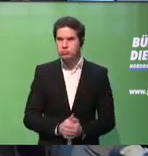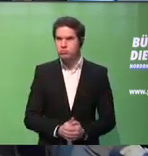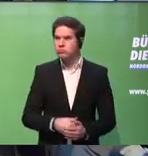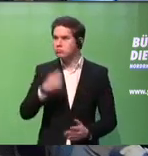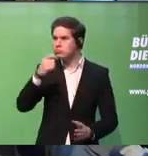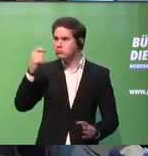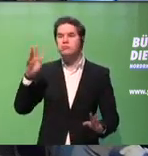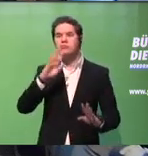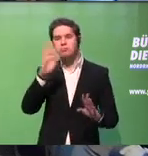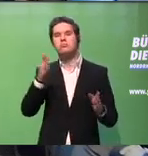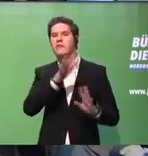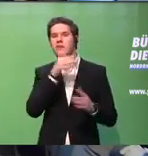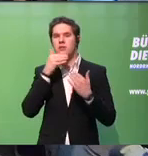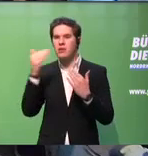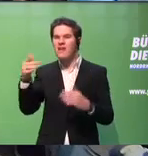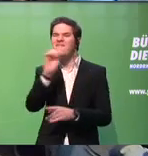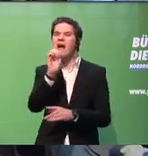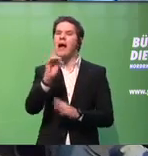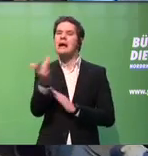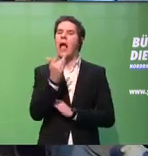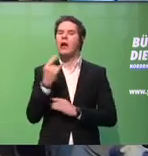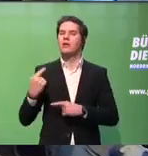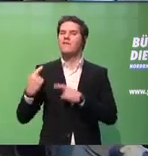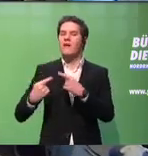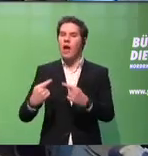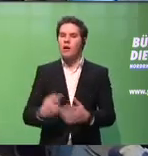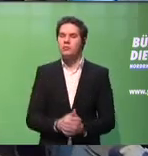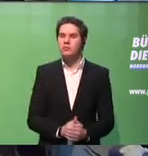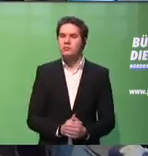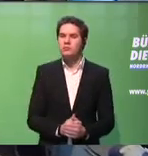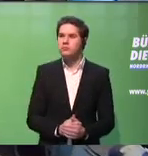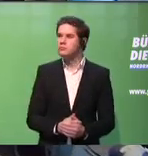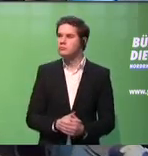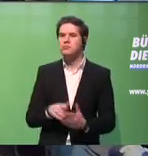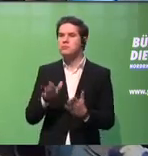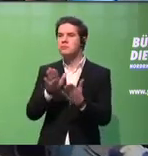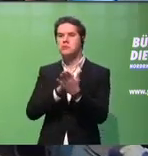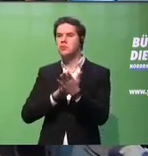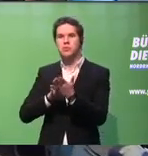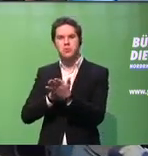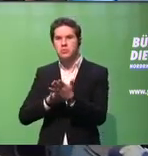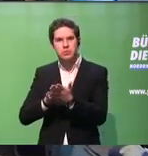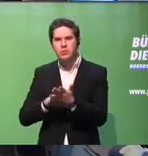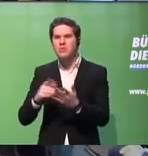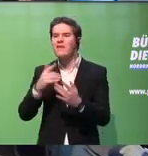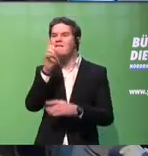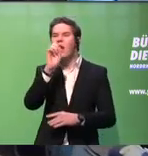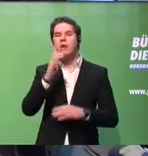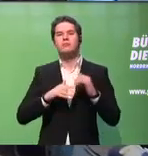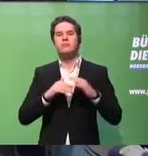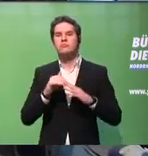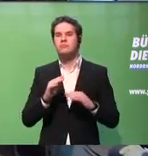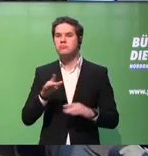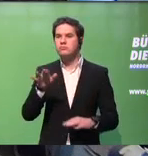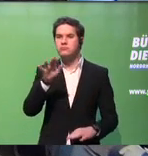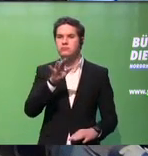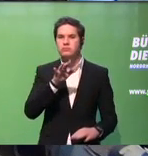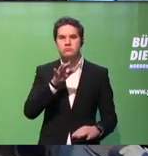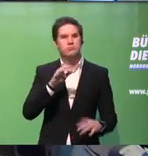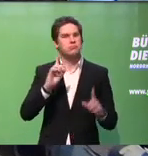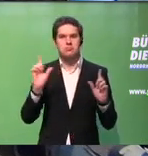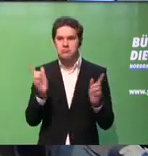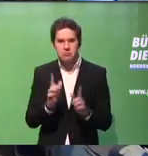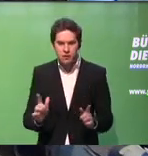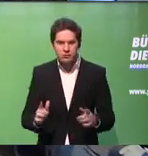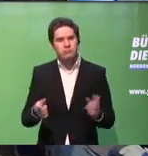Herzlichen Dank. Gibt es Gegenstimmen? Das sehe ich nicht. Gibt es Enthaltungen? Das ist